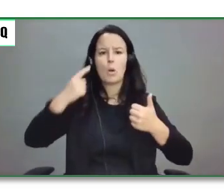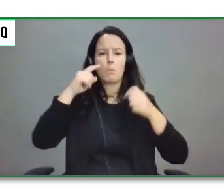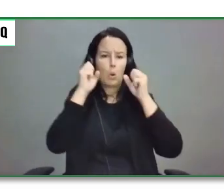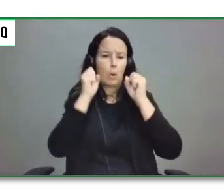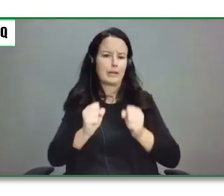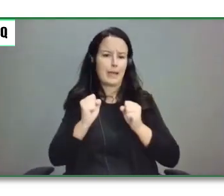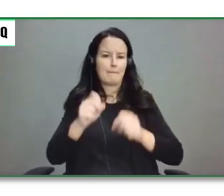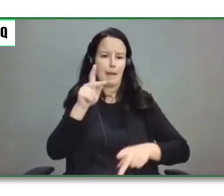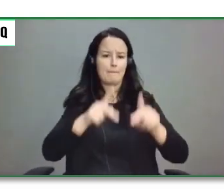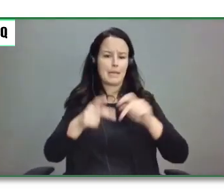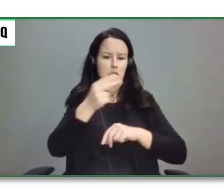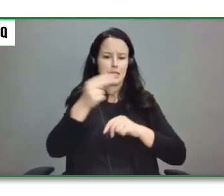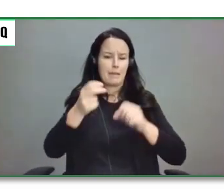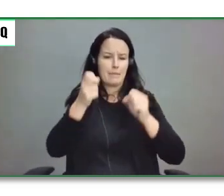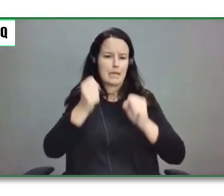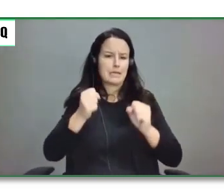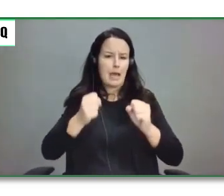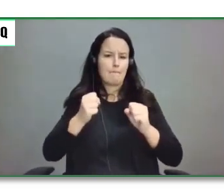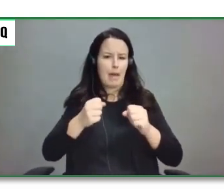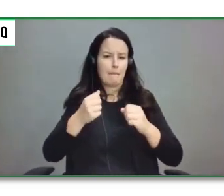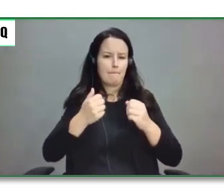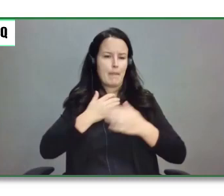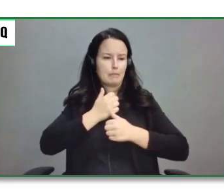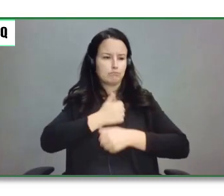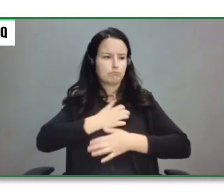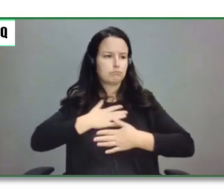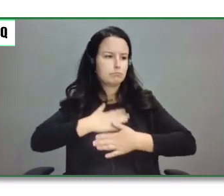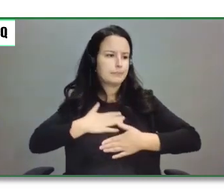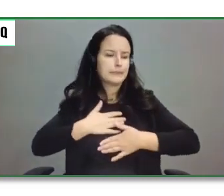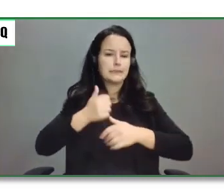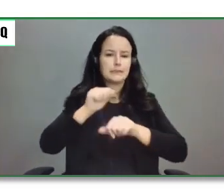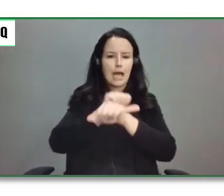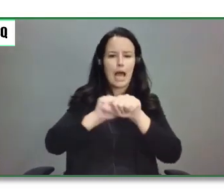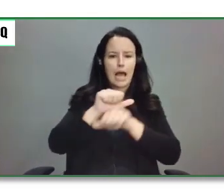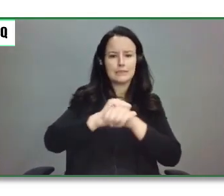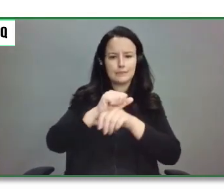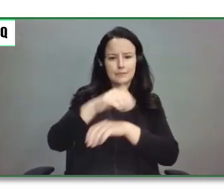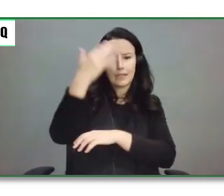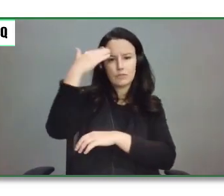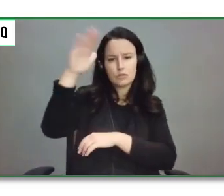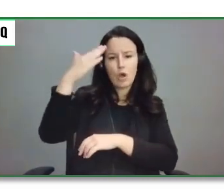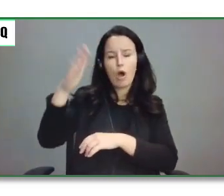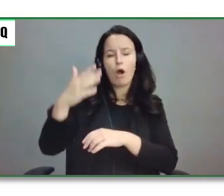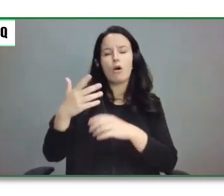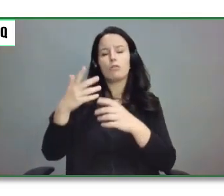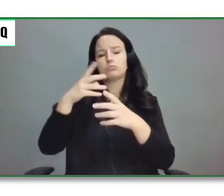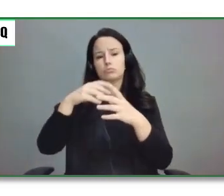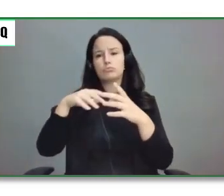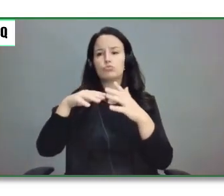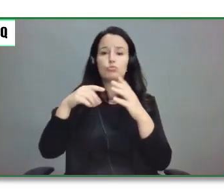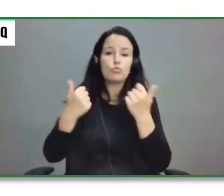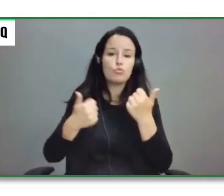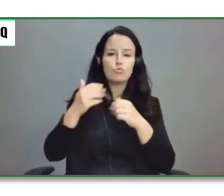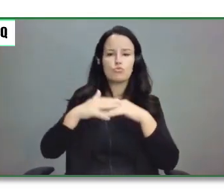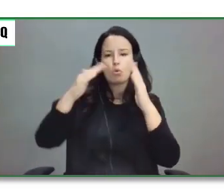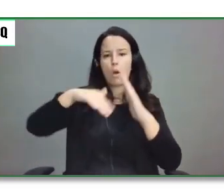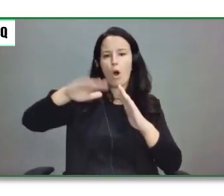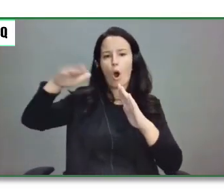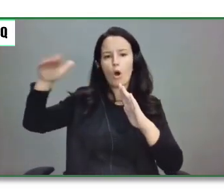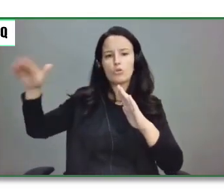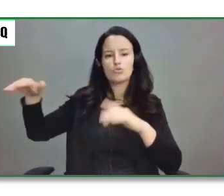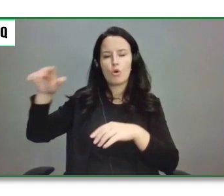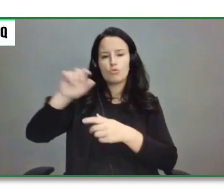diverses activités à l'extérieur dans les Rocheuses canadiennes. Chris Kelowna